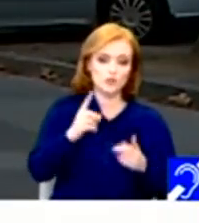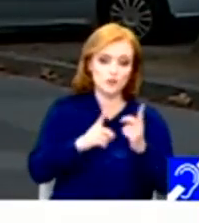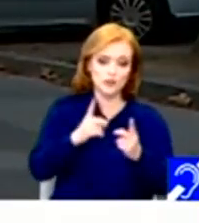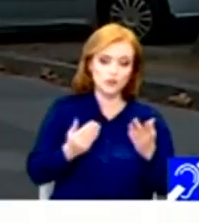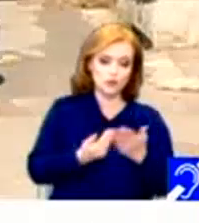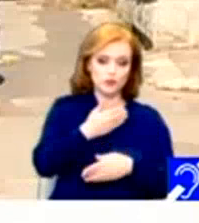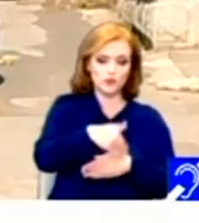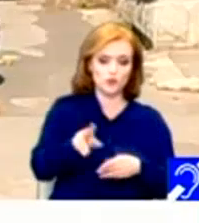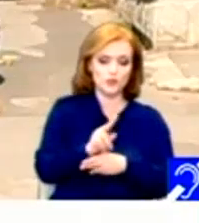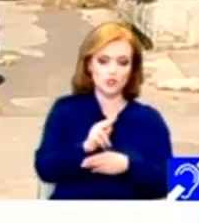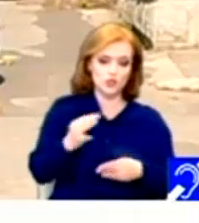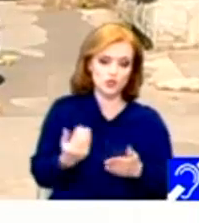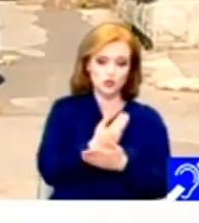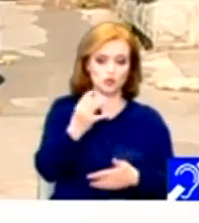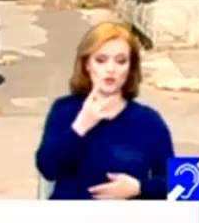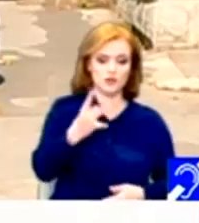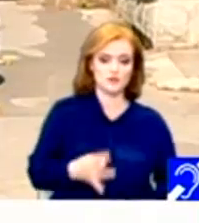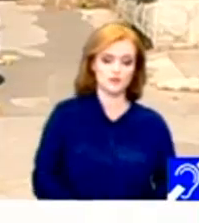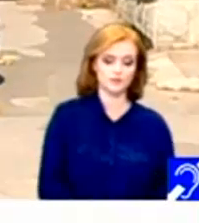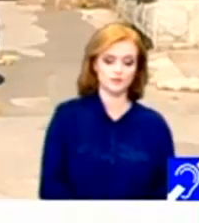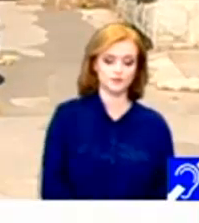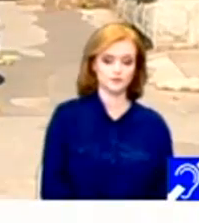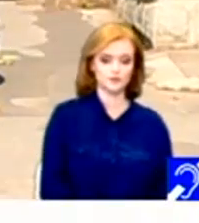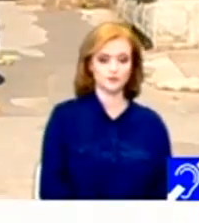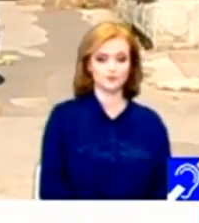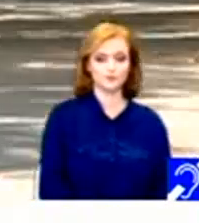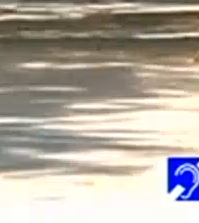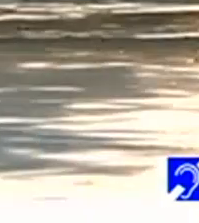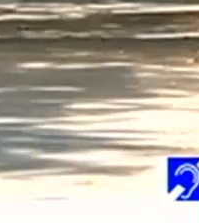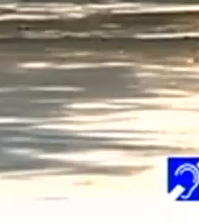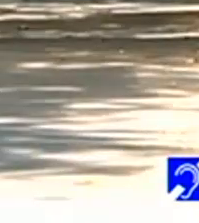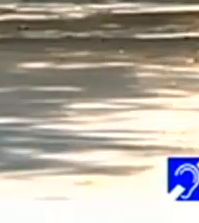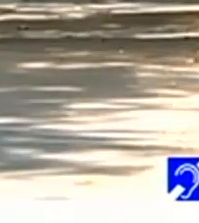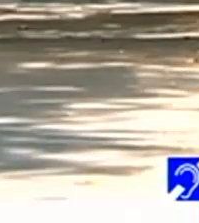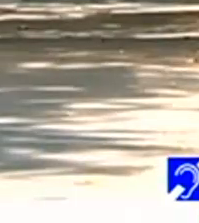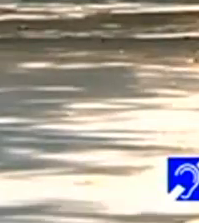Ștefan cel Mare, 31 August, Tighina și Alexandru cel Bun.